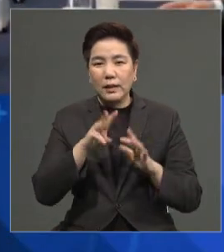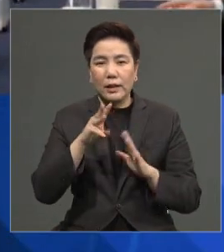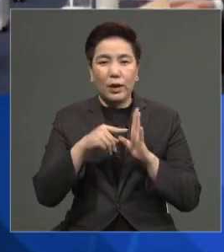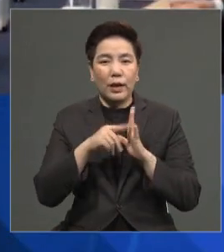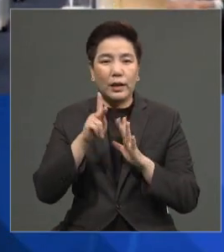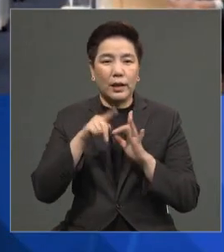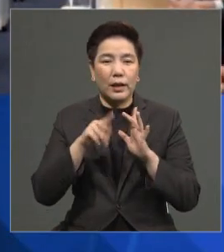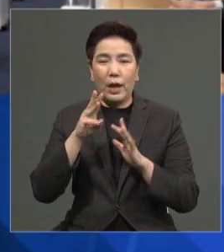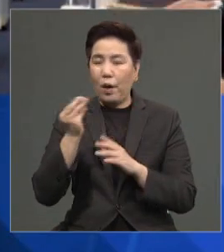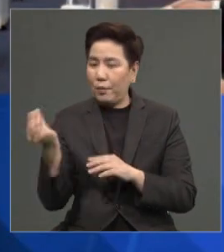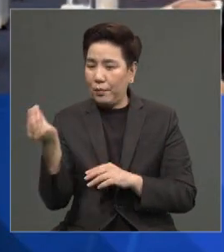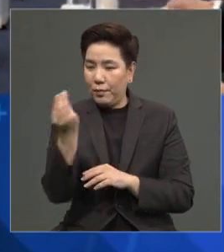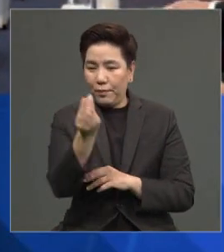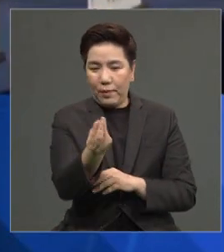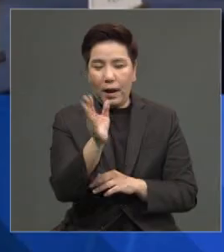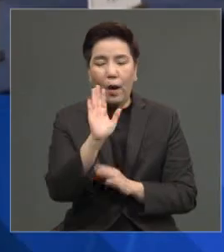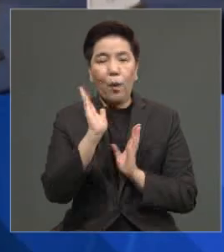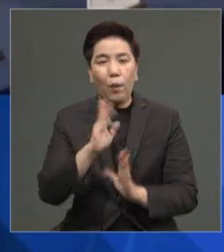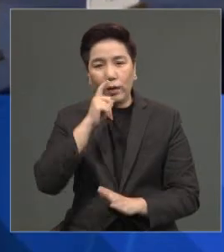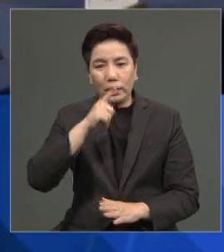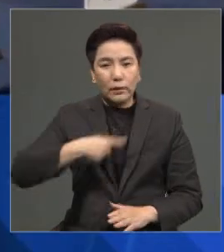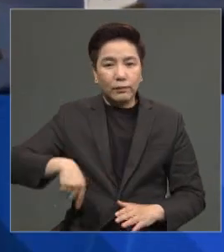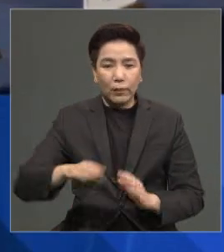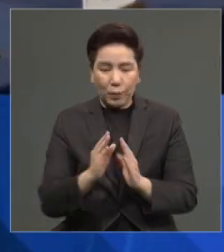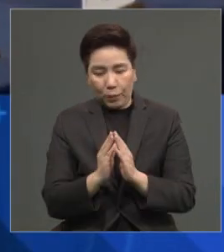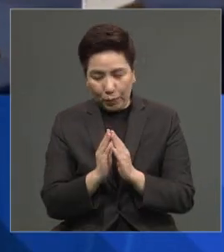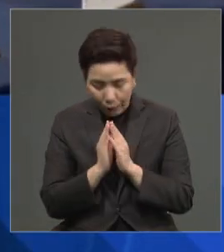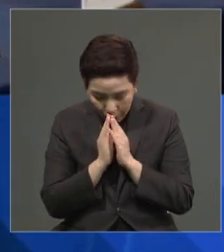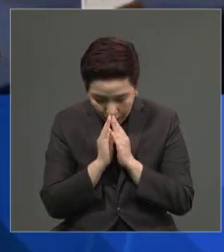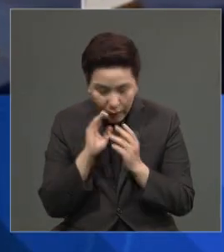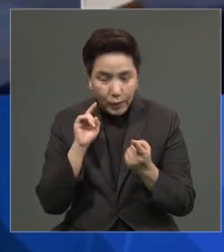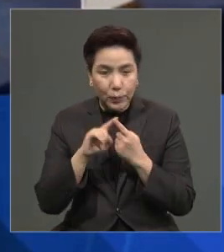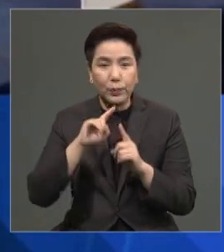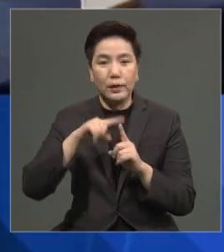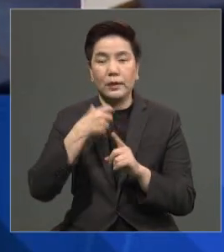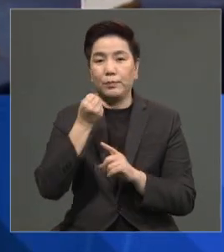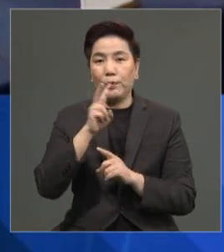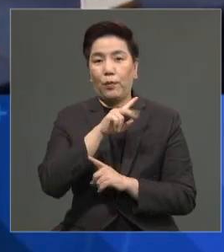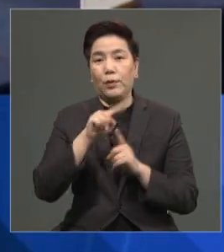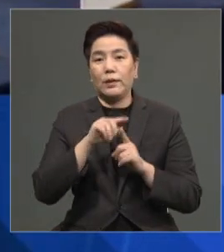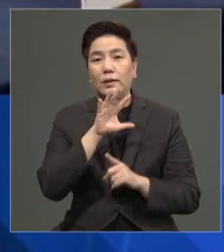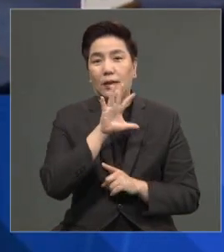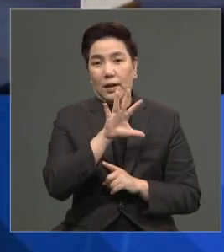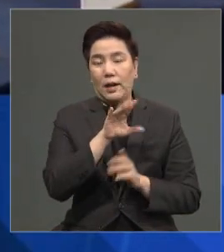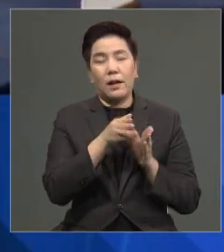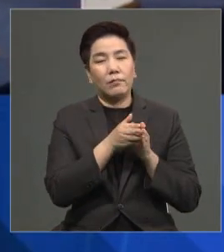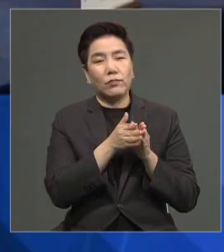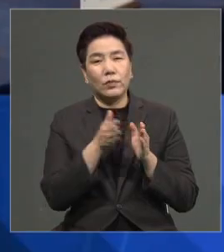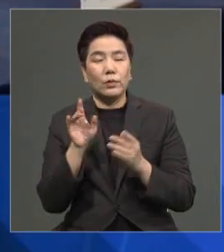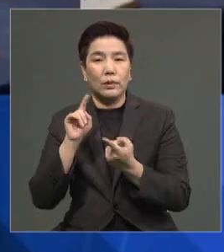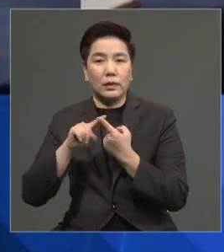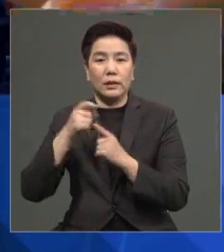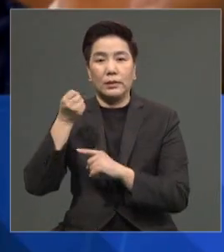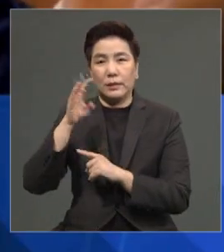านที่ประเทศไทยให้คนไทยได้มีการสักการะบูชากันในระหว่างวันที่5ธันวาคม2567ถึงวัน